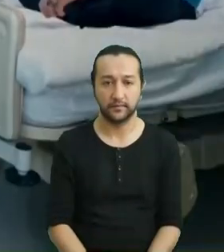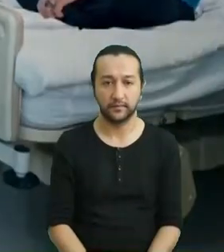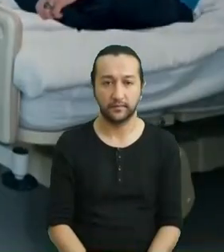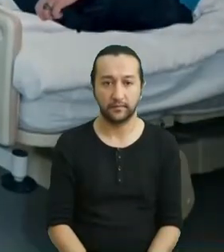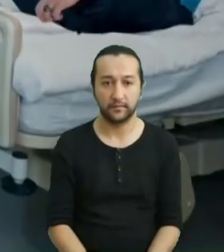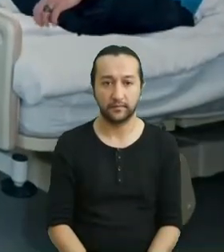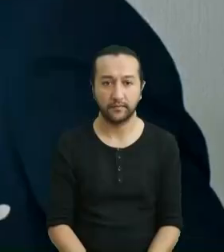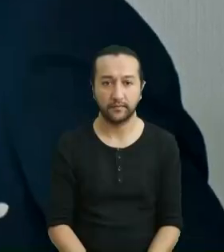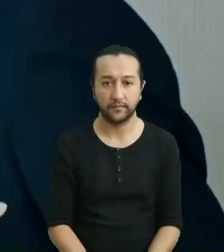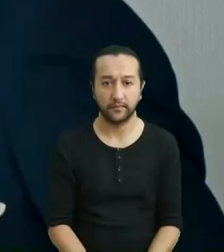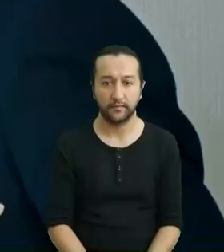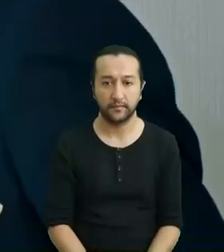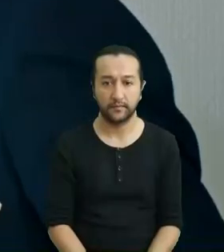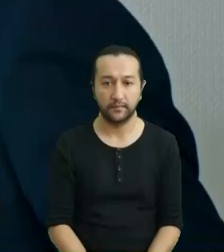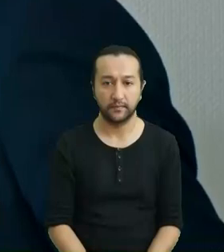Ahmet de odada.